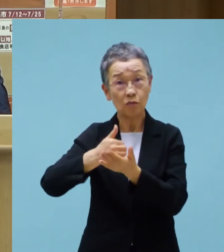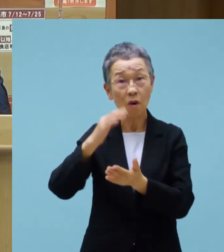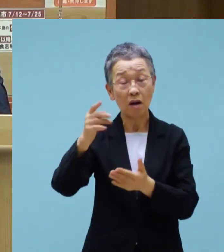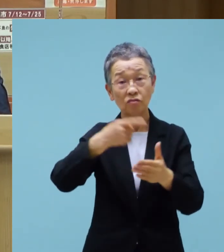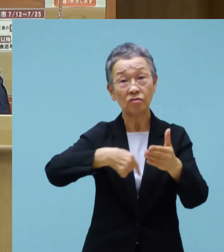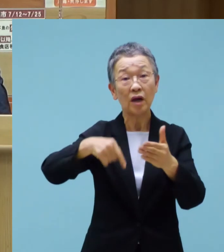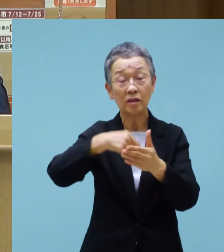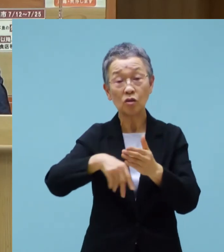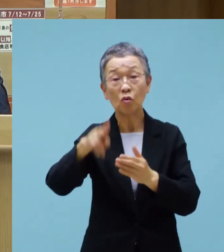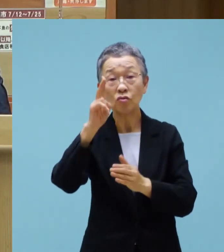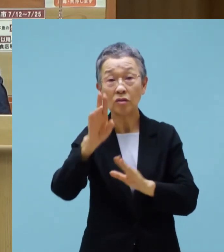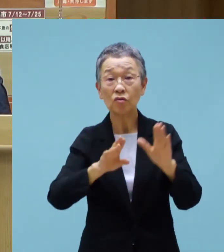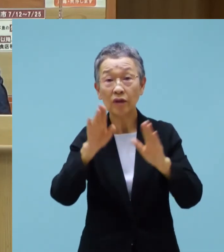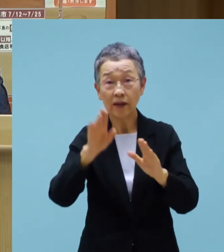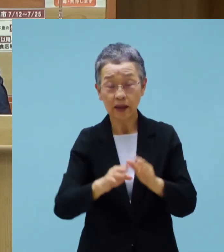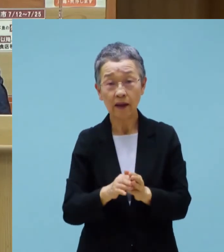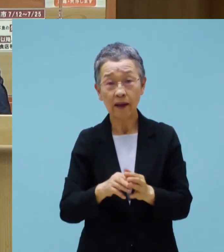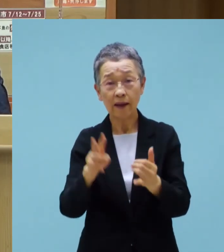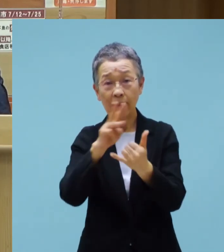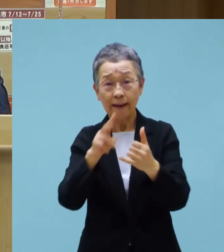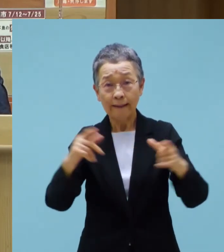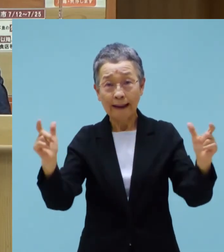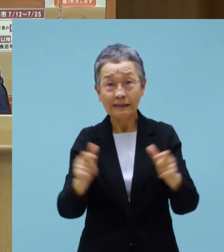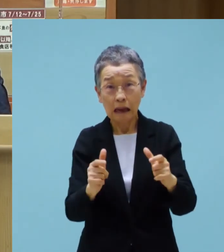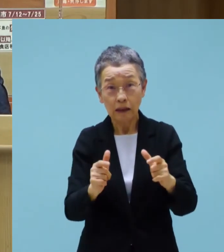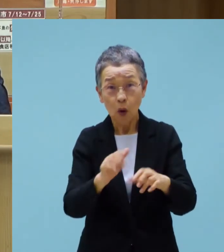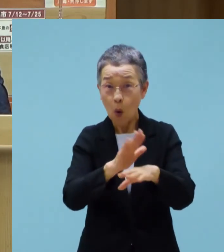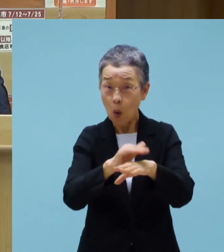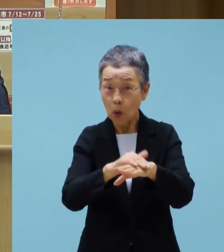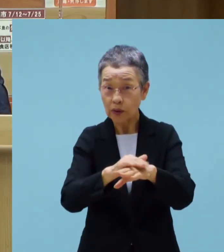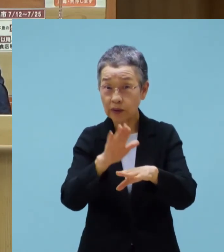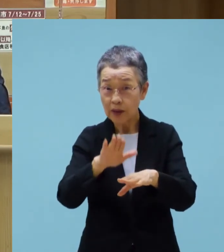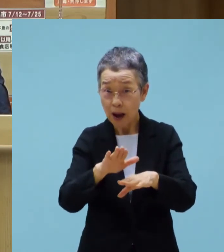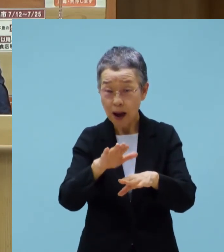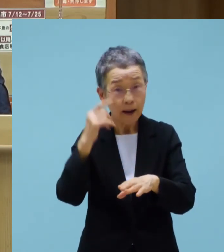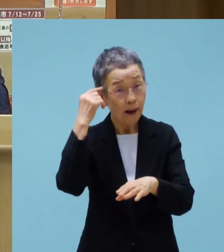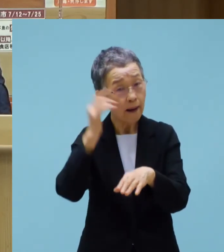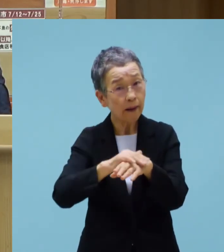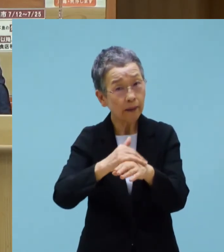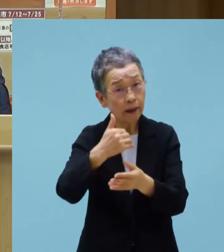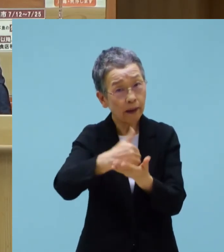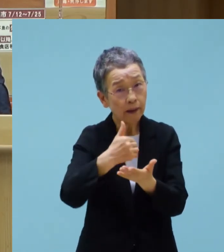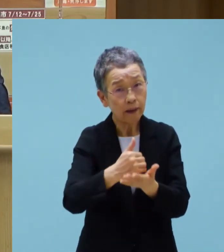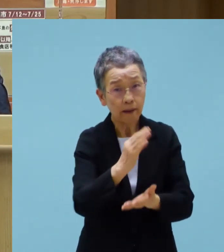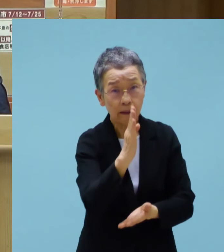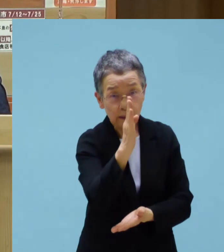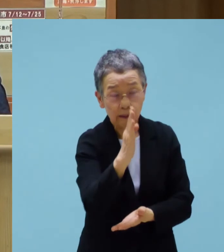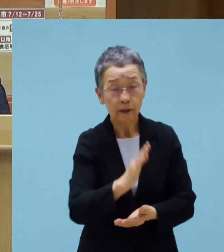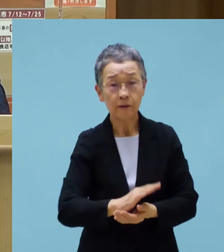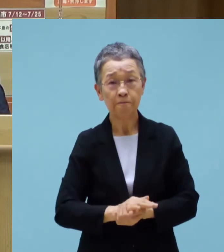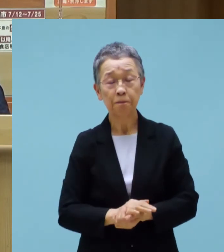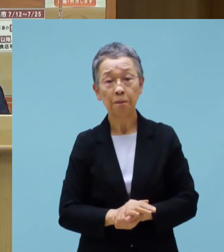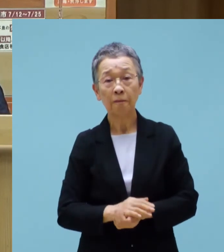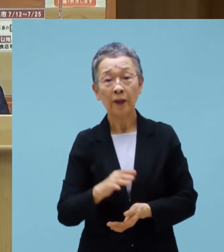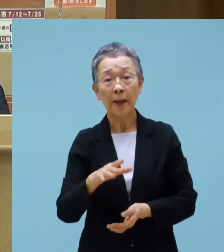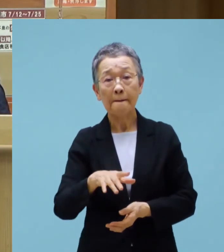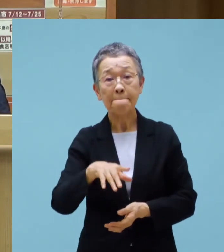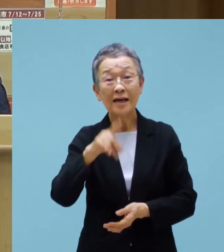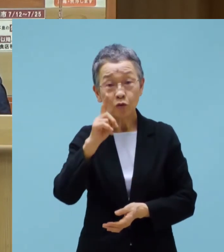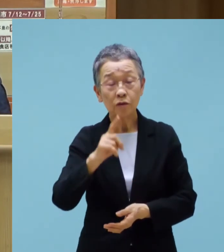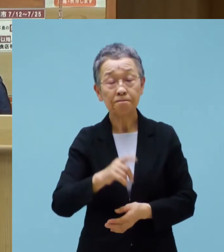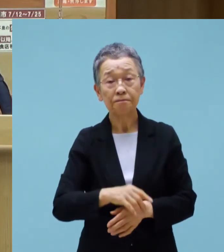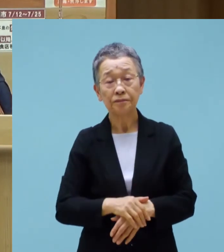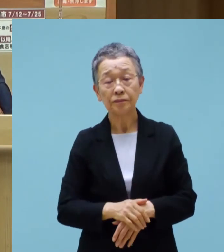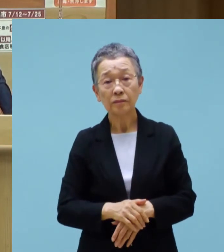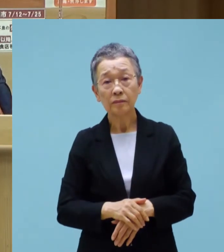での減災対策について今知事がどういうふうにお考えになっているか教えてください。 はい、まずですね、そうい